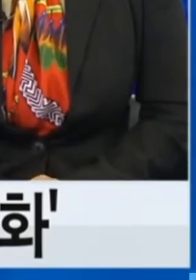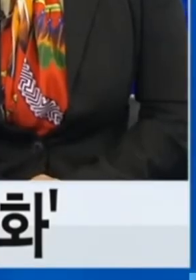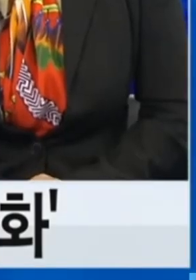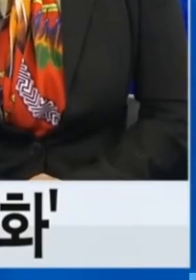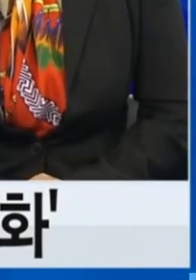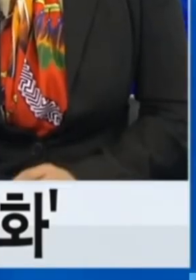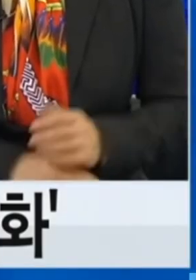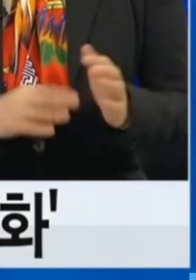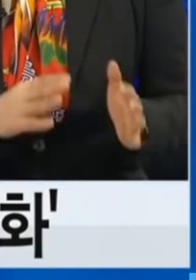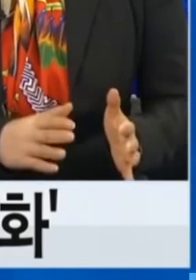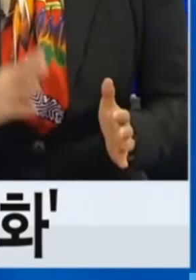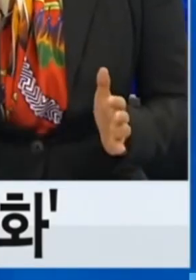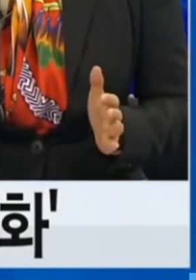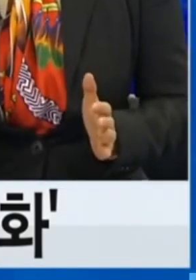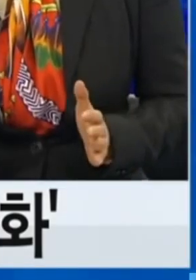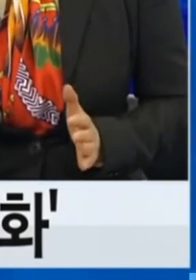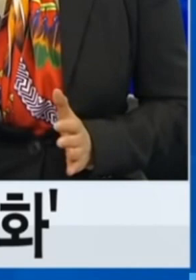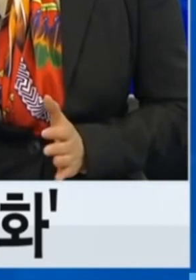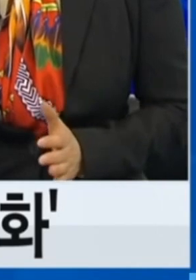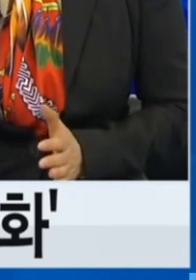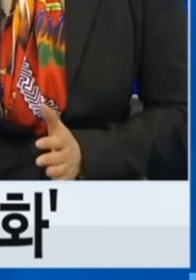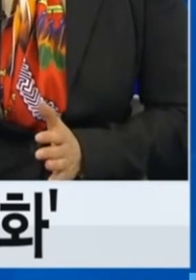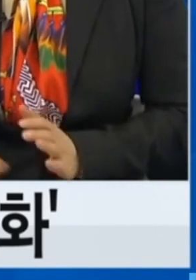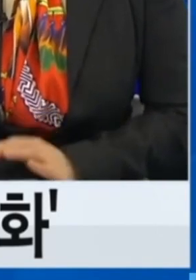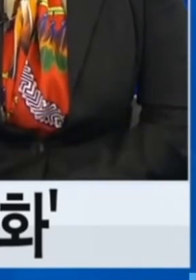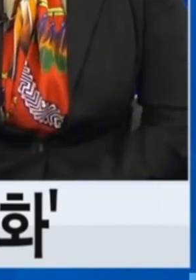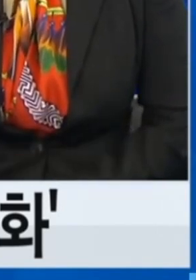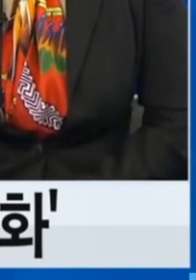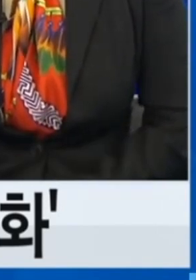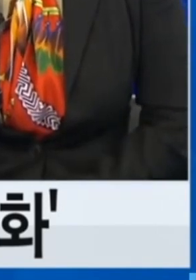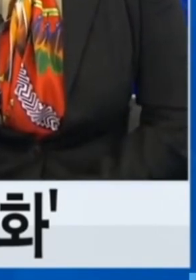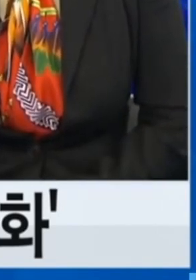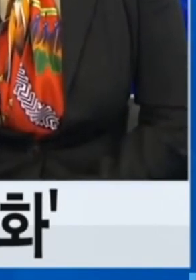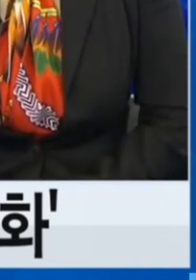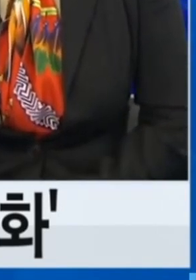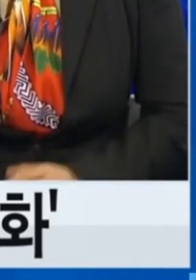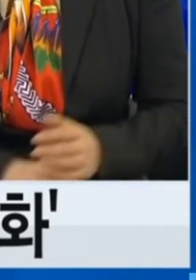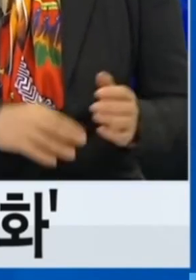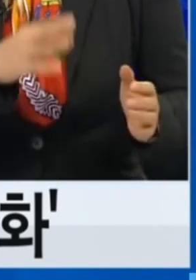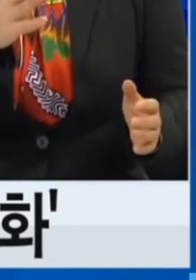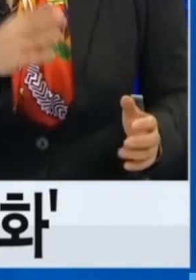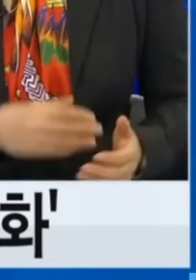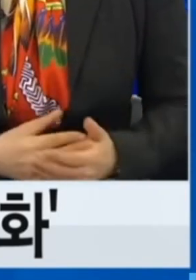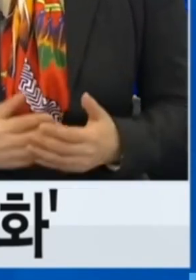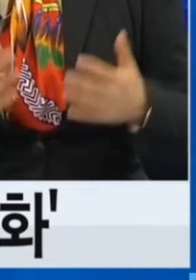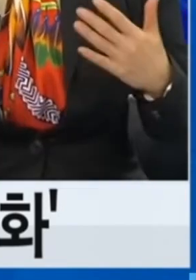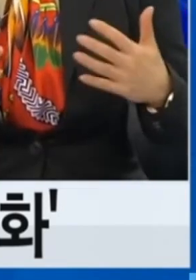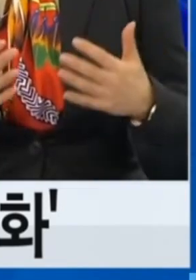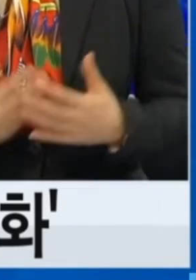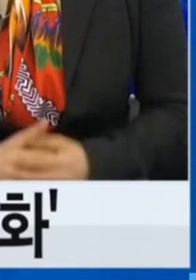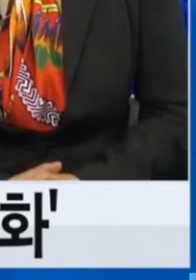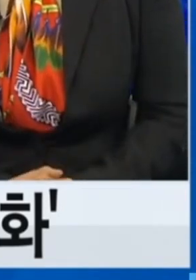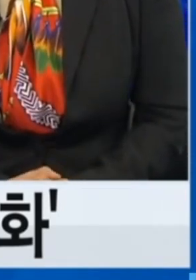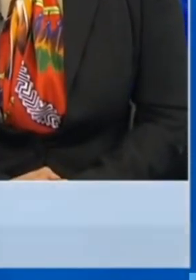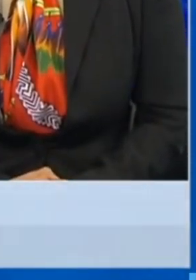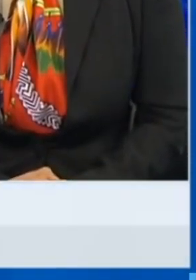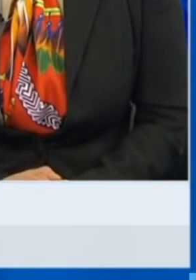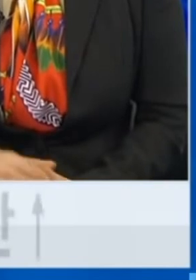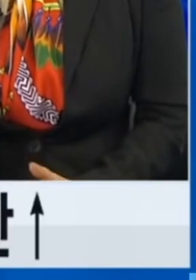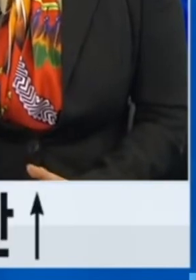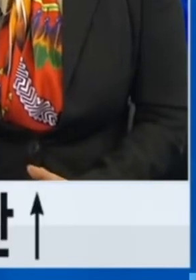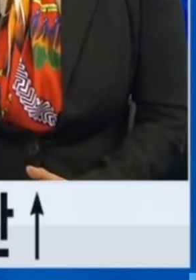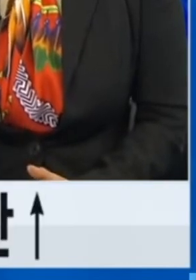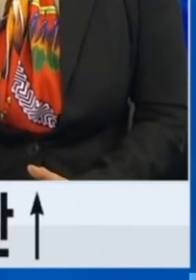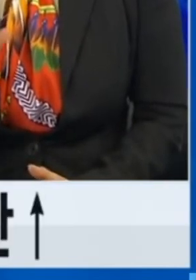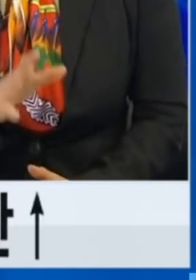2항에 보면 누구든지 투표 참여를 권유하는 행위를 할수 있다. 근데 이 전화를 해서 나를 지지해달라 이게